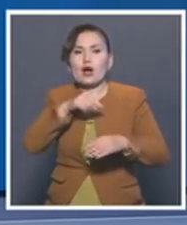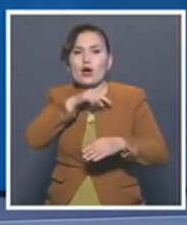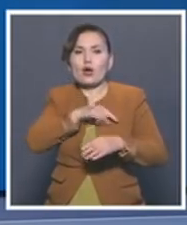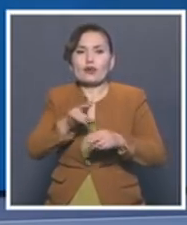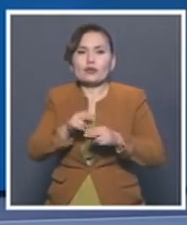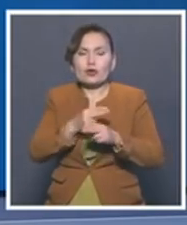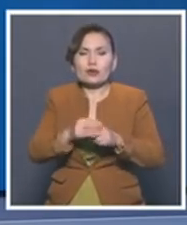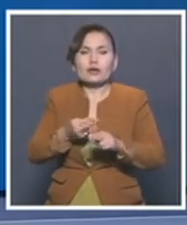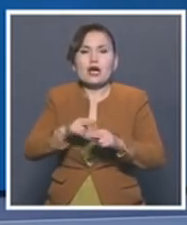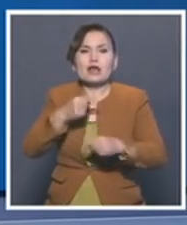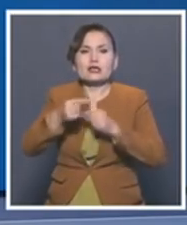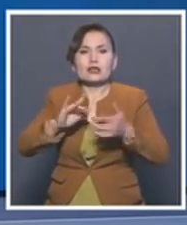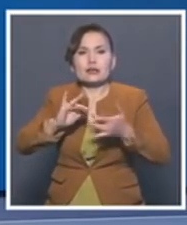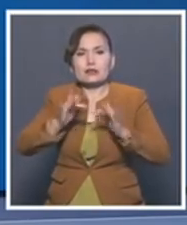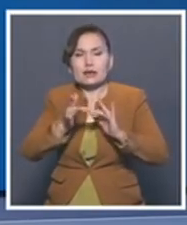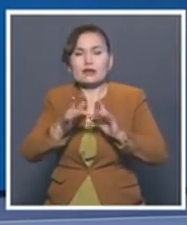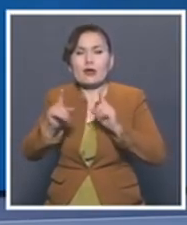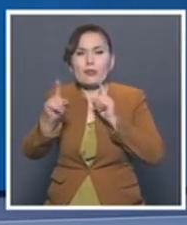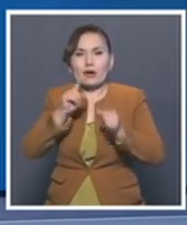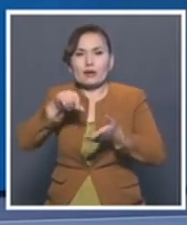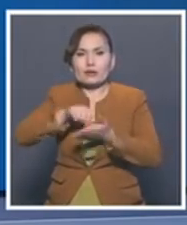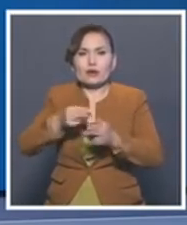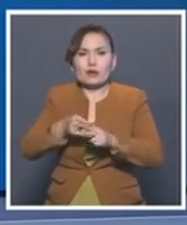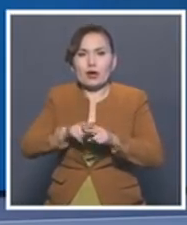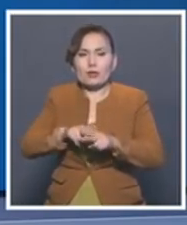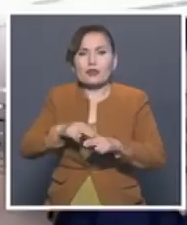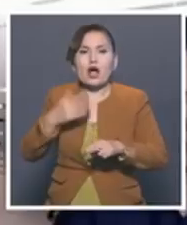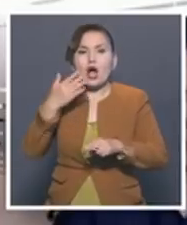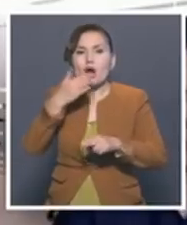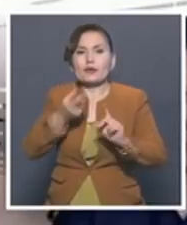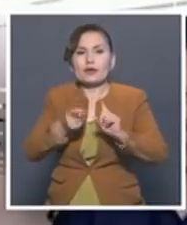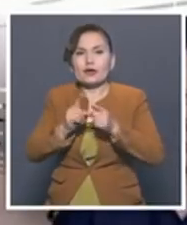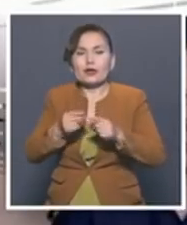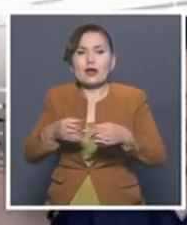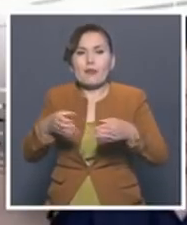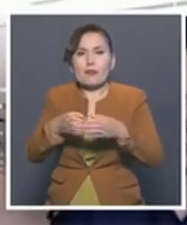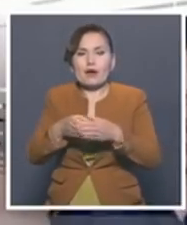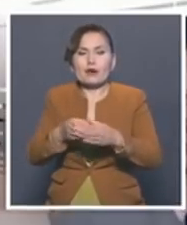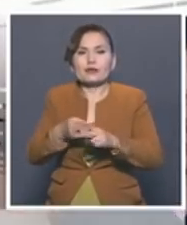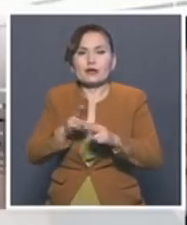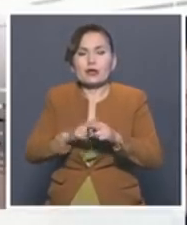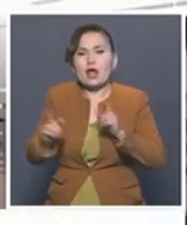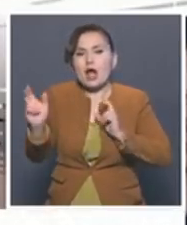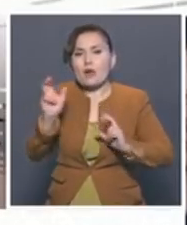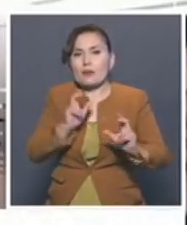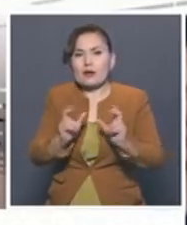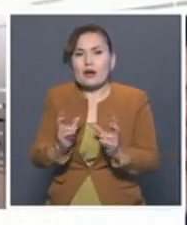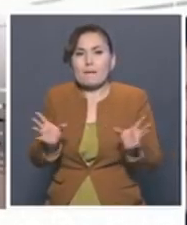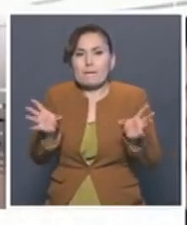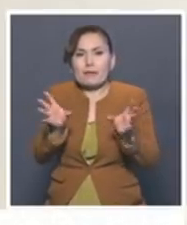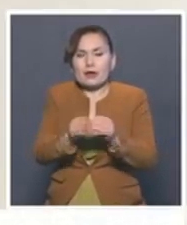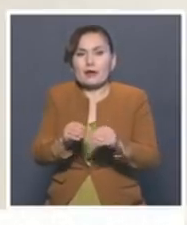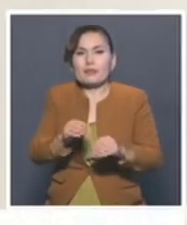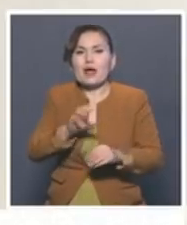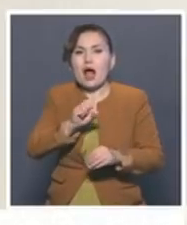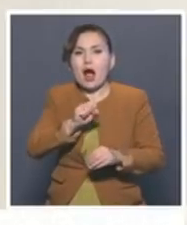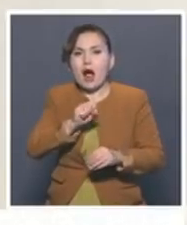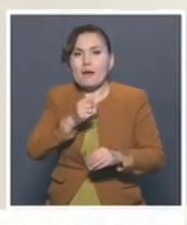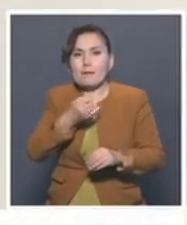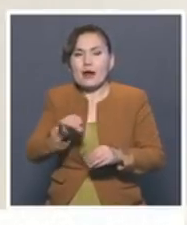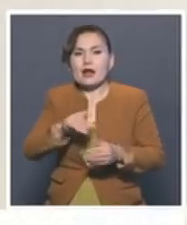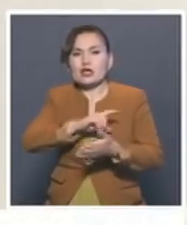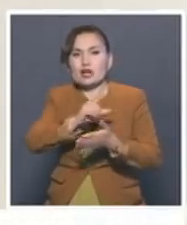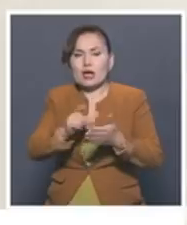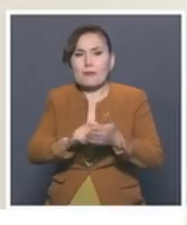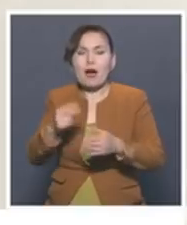үлесі жөнінде онлайн конференцияға қатысты. Биыл ұлттық аударма бюросы Кембридж университет пресспен бірлесе отырып, Абай шығармаларын